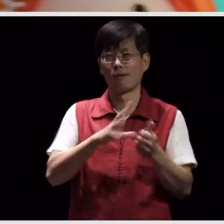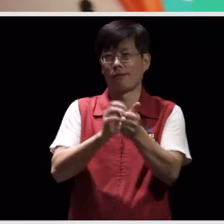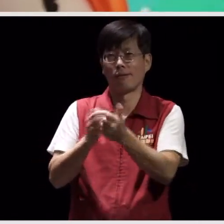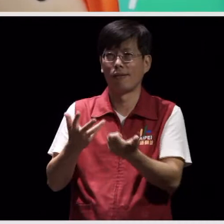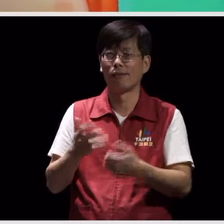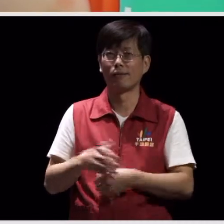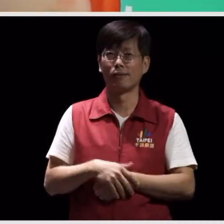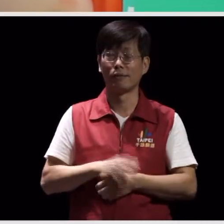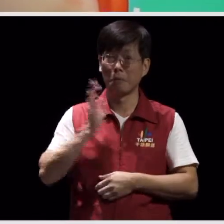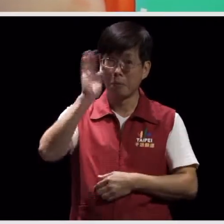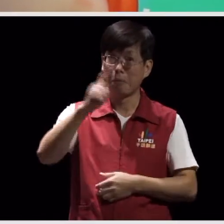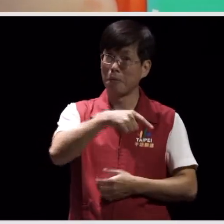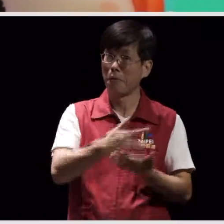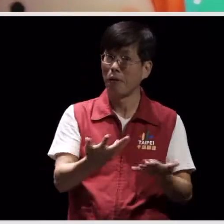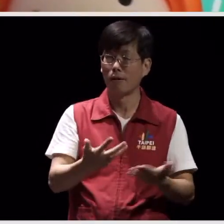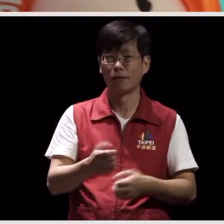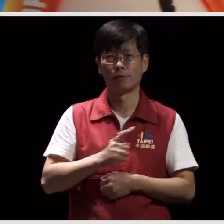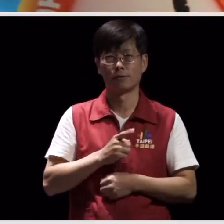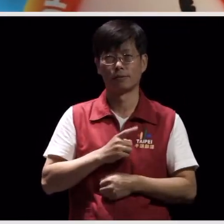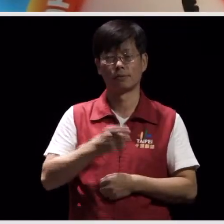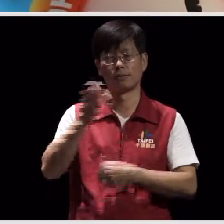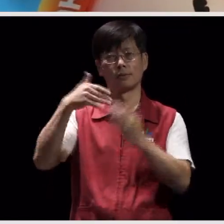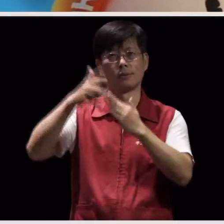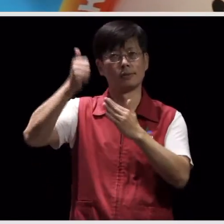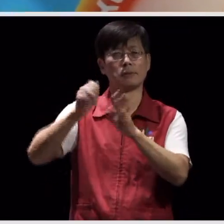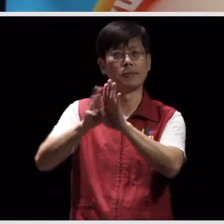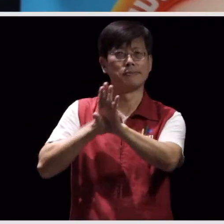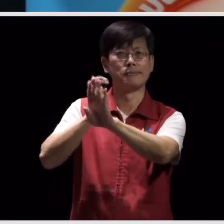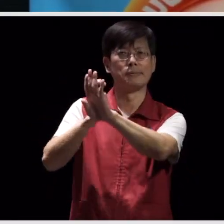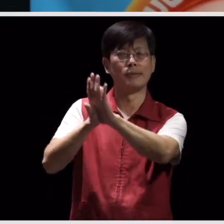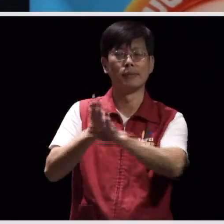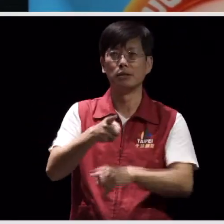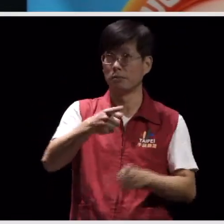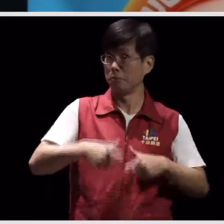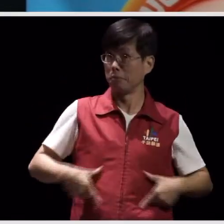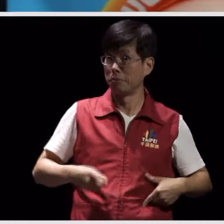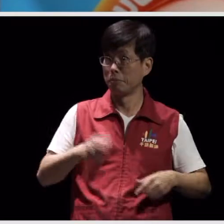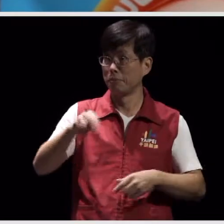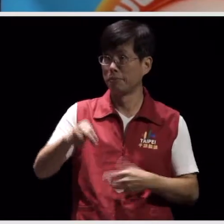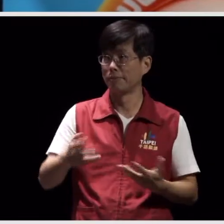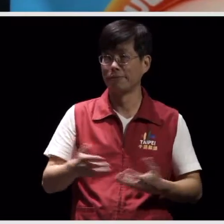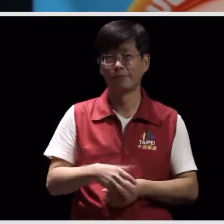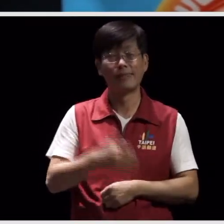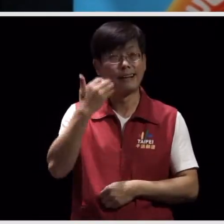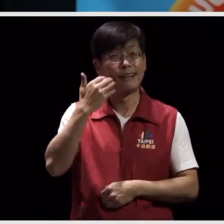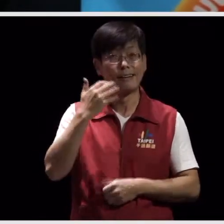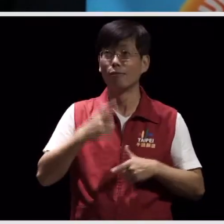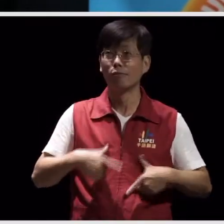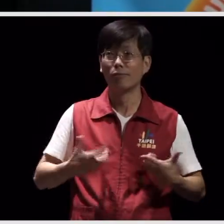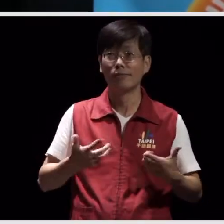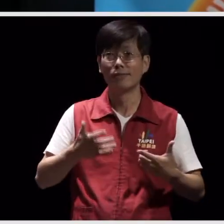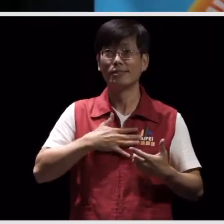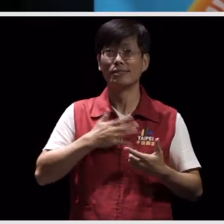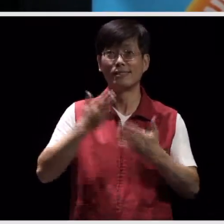来他发生什么事？他有一天跑去敲校长的门。这边有没有敢敲校长的门的？有没有人知道校长门在哪边